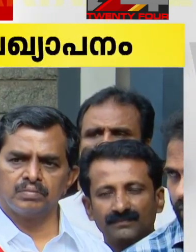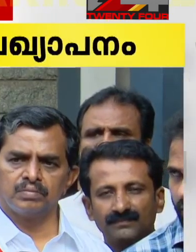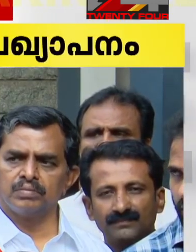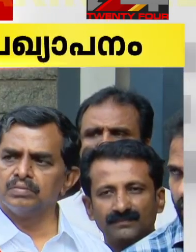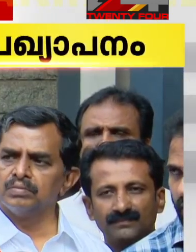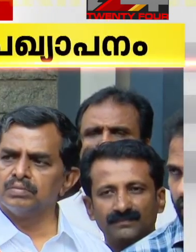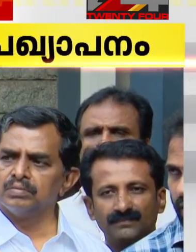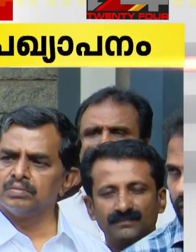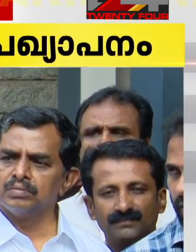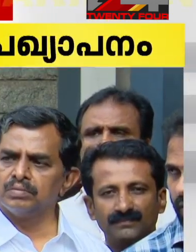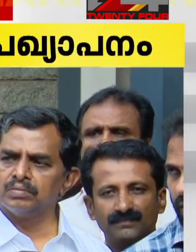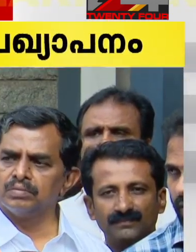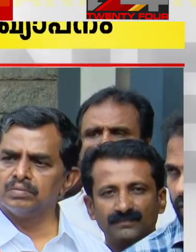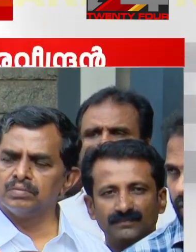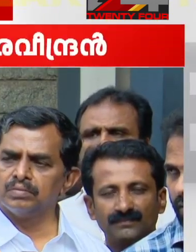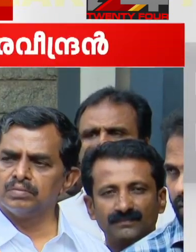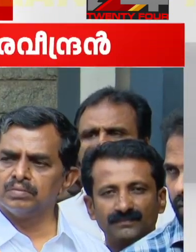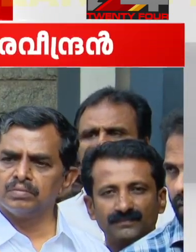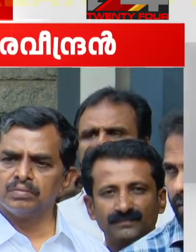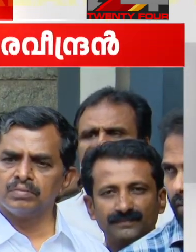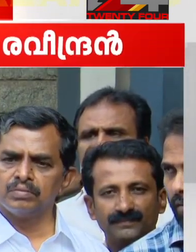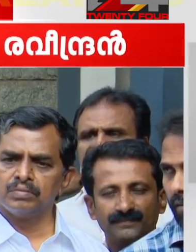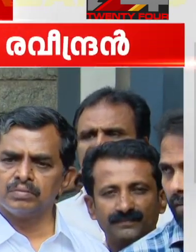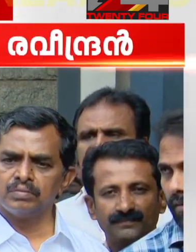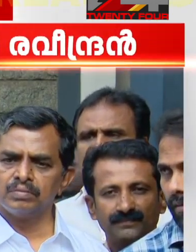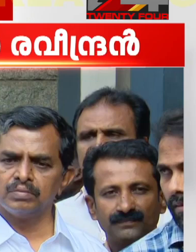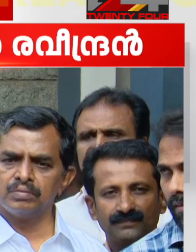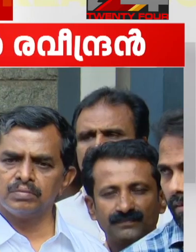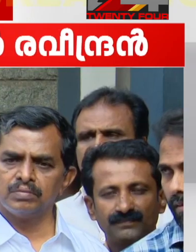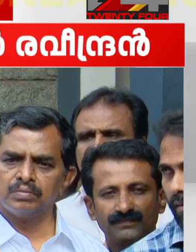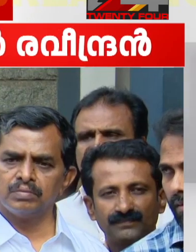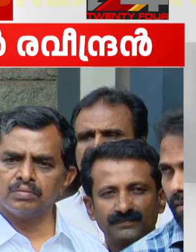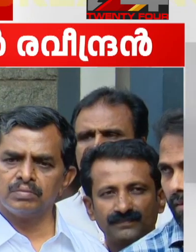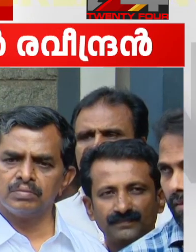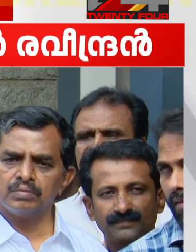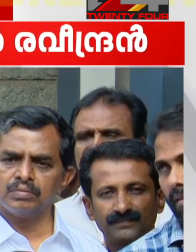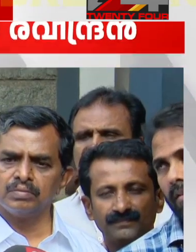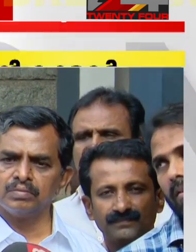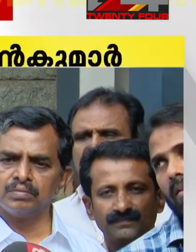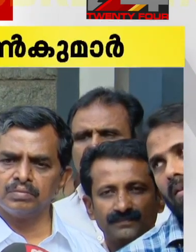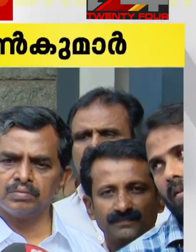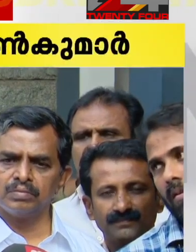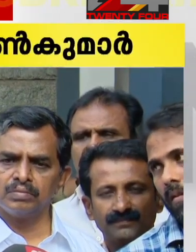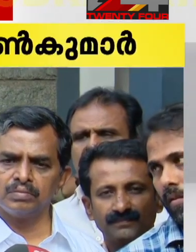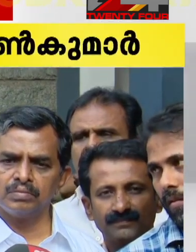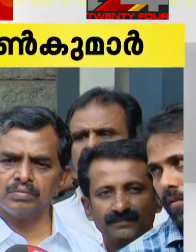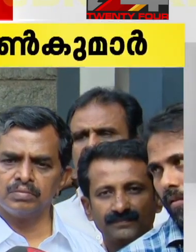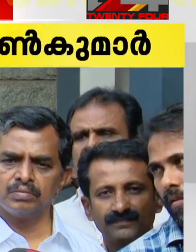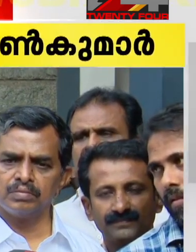എനിക്കുണ്ട്. തിരുവനന്തപുരത്തെ ജനങ്ങൾ, എനിക്കറിയാം, തിരുവനന്തപുരത്തെ ജനങ്ങൾ സാധാരണഗതിയിൽ നിന്നും ഒരുപാട് ചിന്തിക്കുന്ന